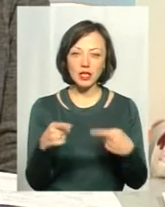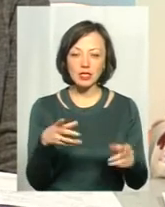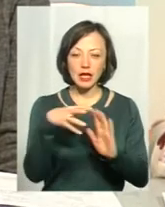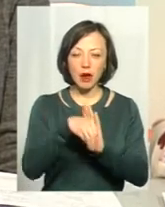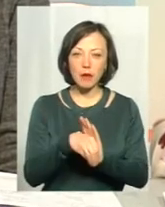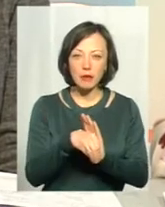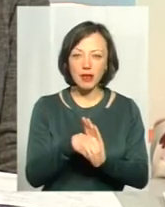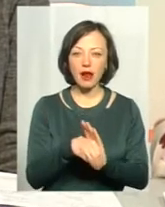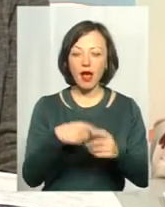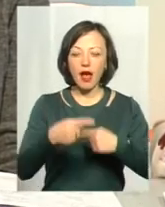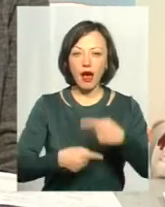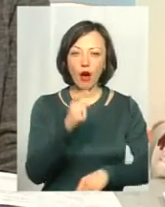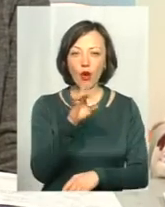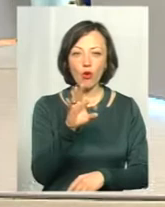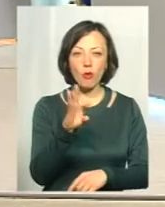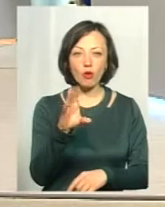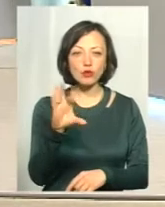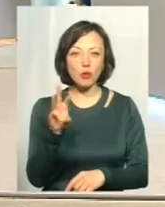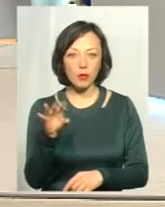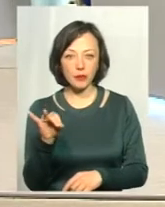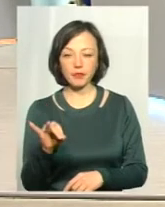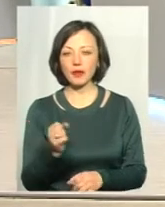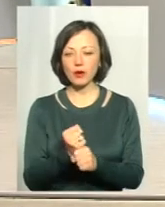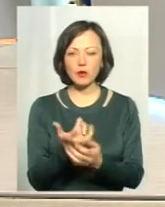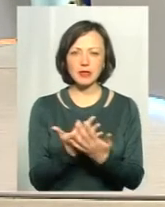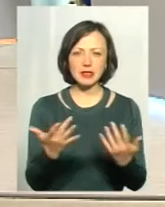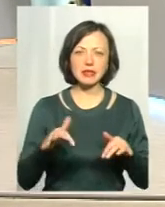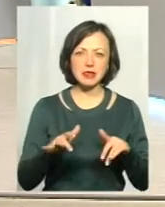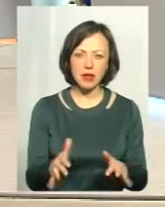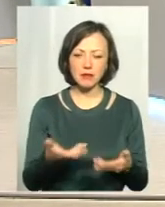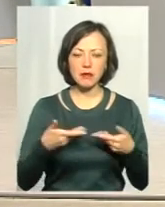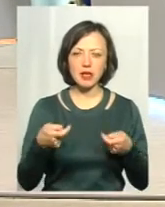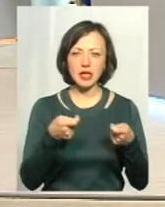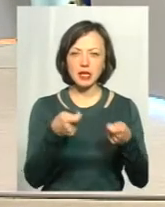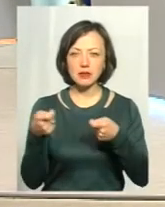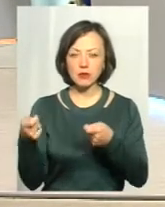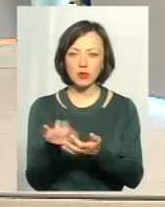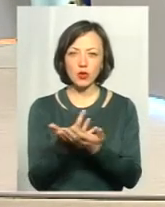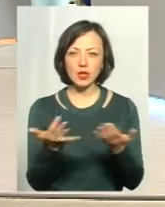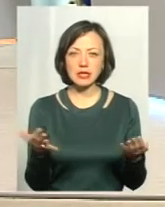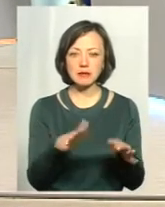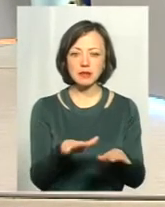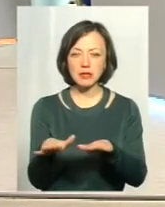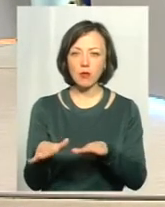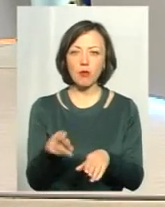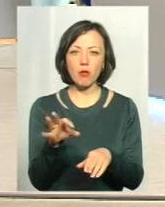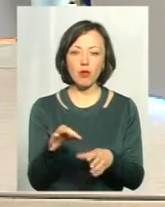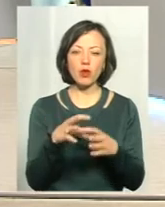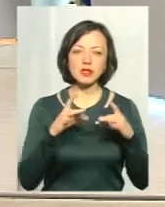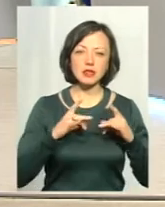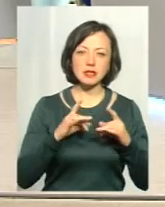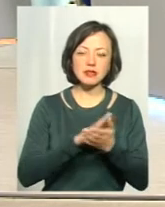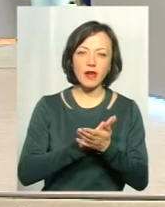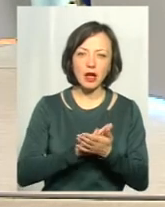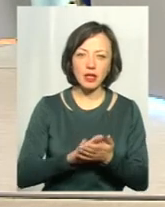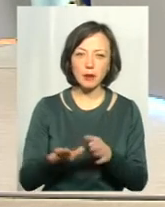хромосоми. І роблячи оті всі різноманітні заходи, ми їздимо з ними по різних місцях, ми їздимо по святих